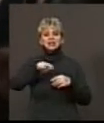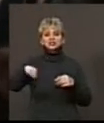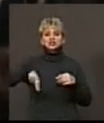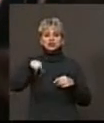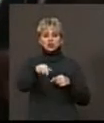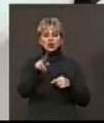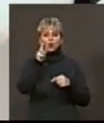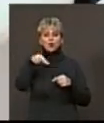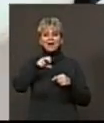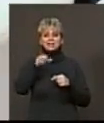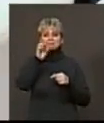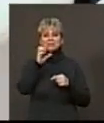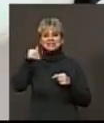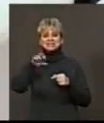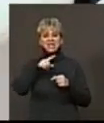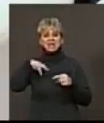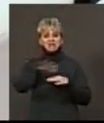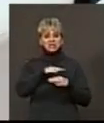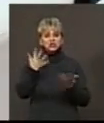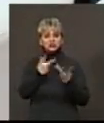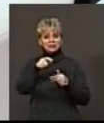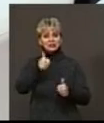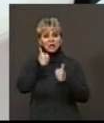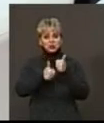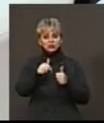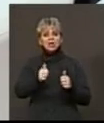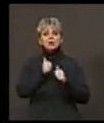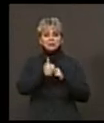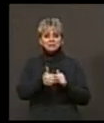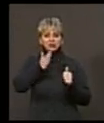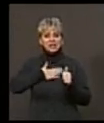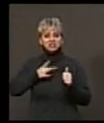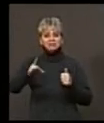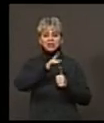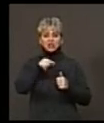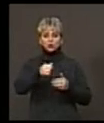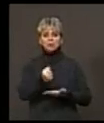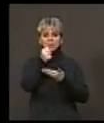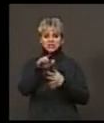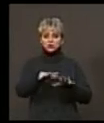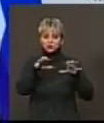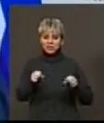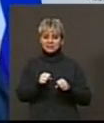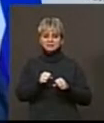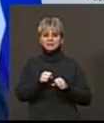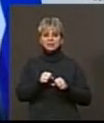компании Coca-Cola HBC Евразия в России считает главным конкурентным преимуществом нашего региона поддержку властей.